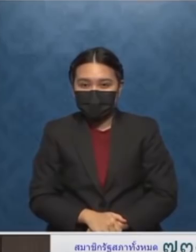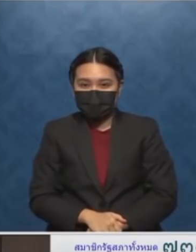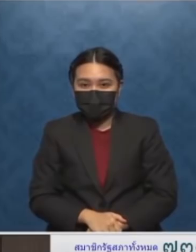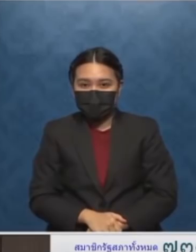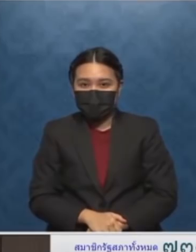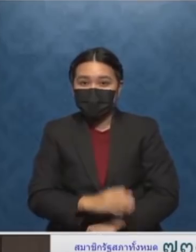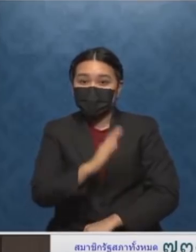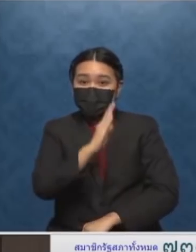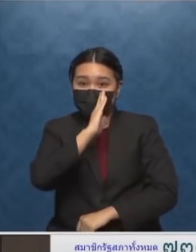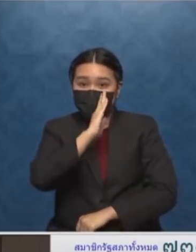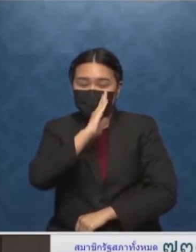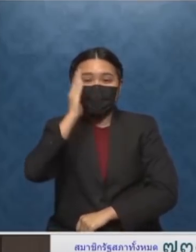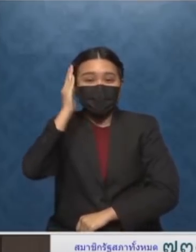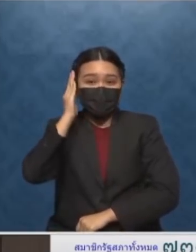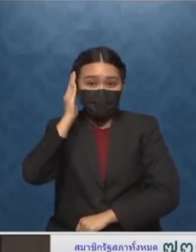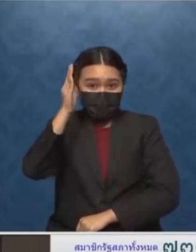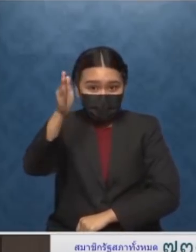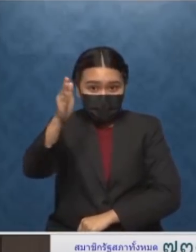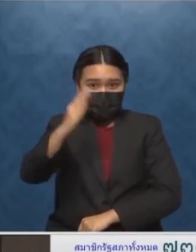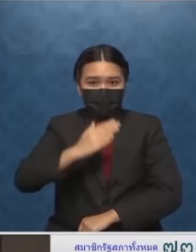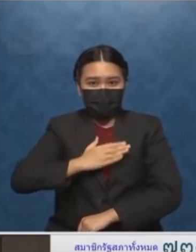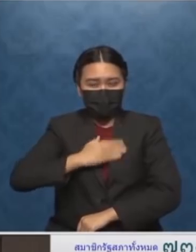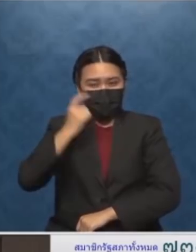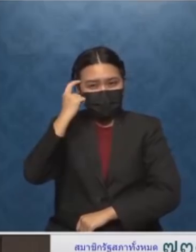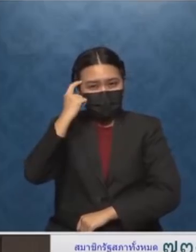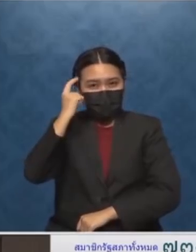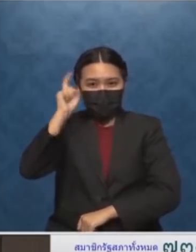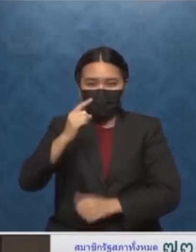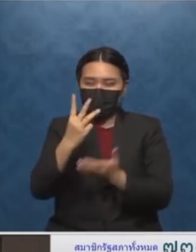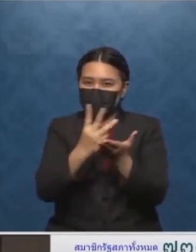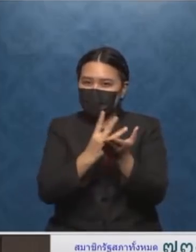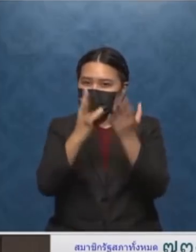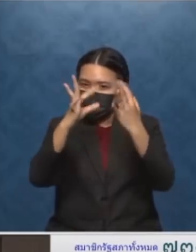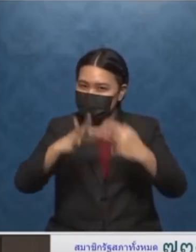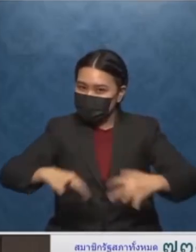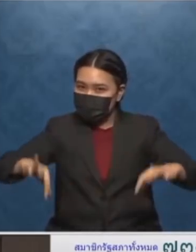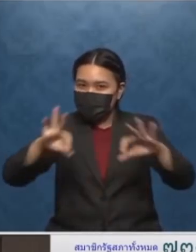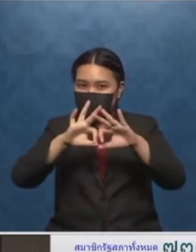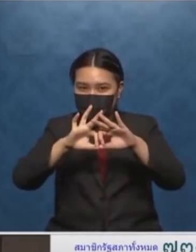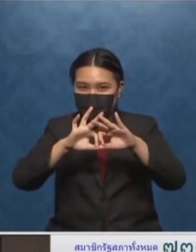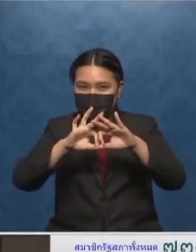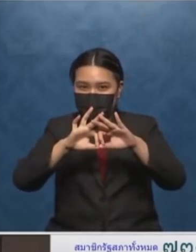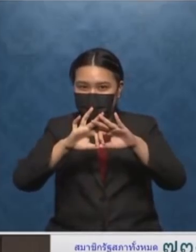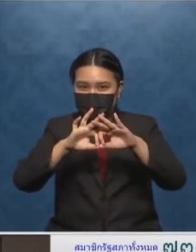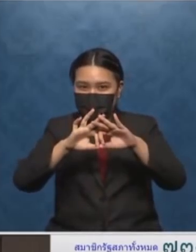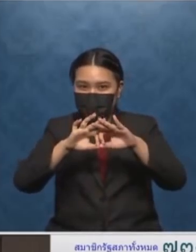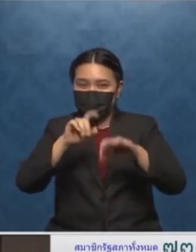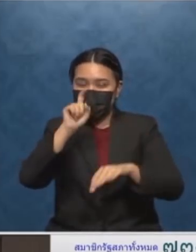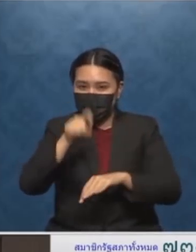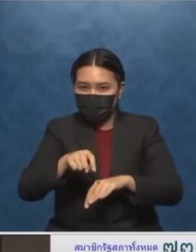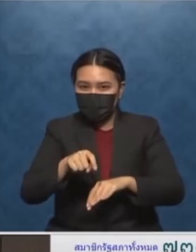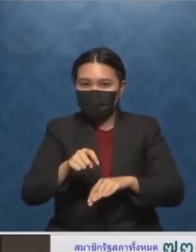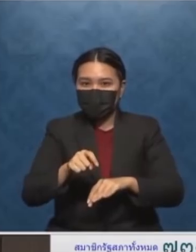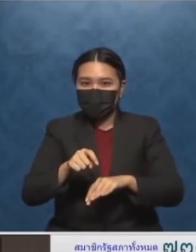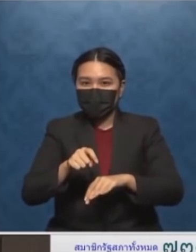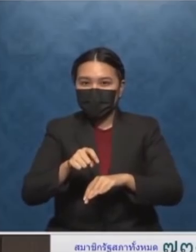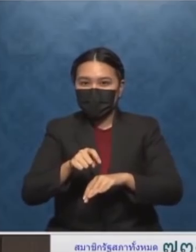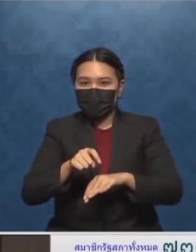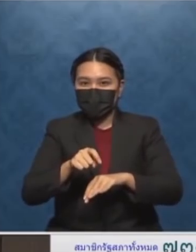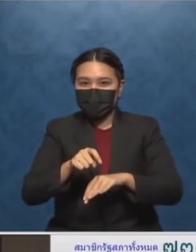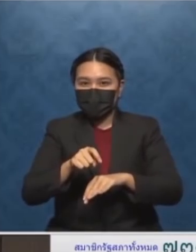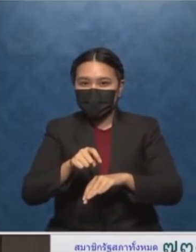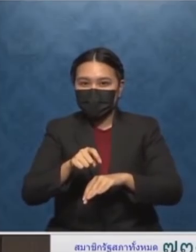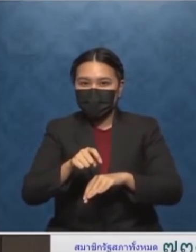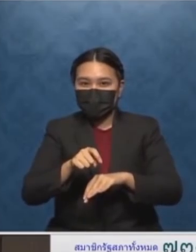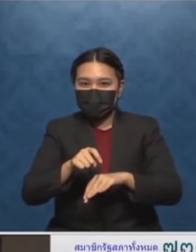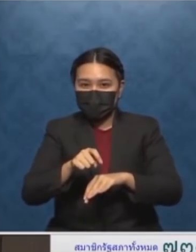ในอนาคตต่อไปเนี่ยผมคิดว่าต้องเอาวาระสำคัญสำคัญเนี่ยนะครับที่ต้องใช้นะครับ